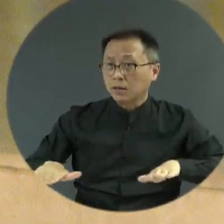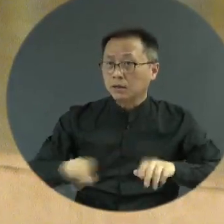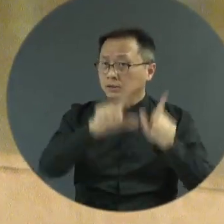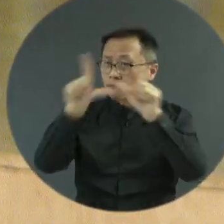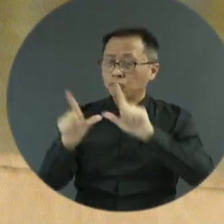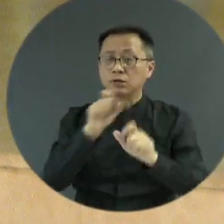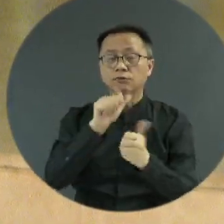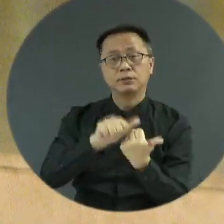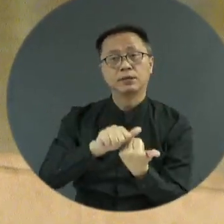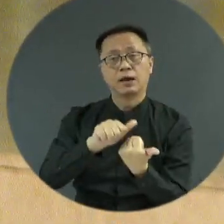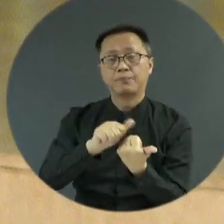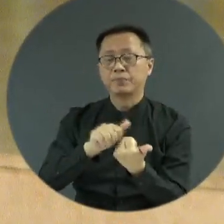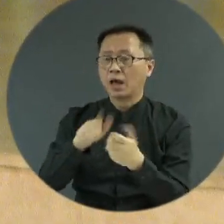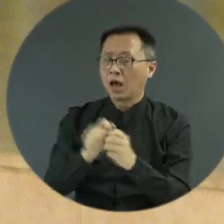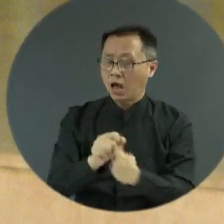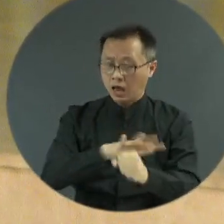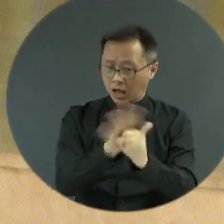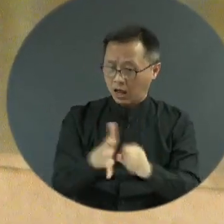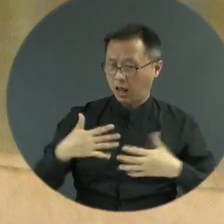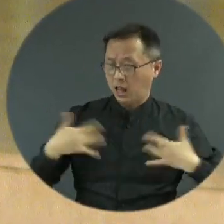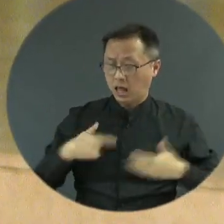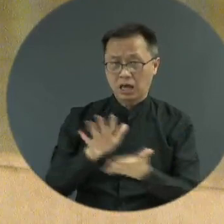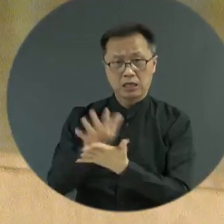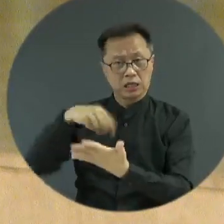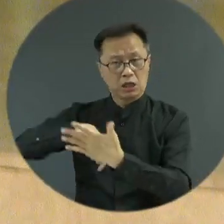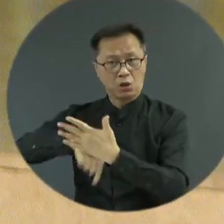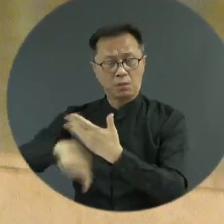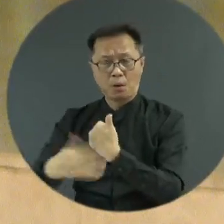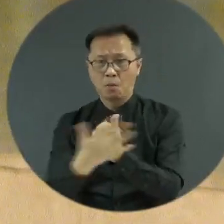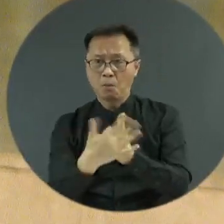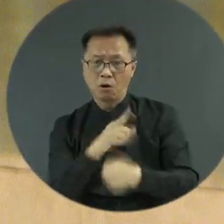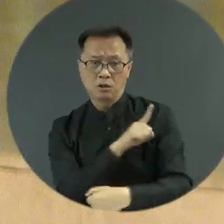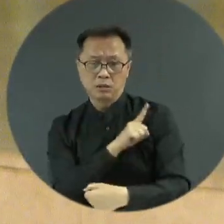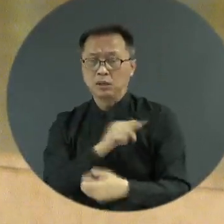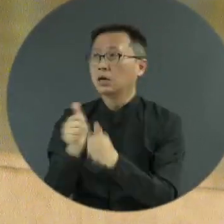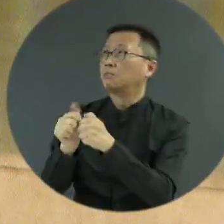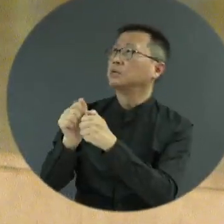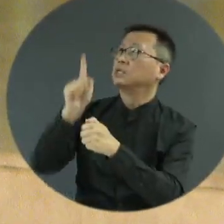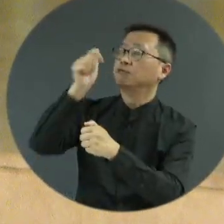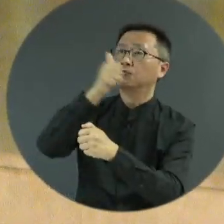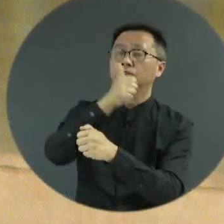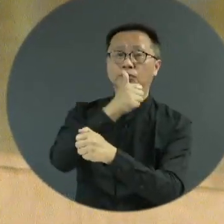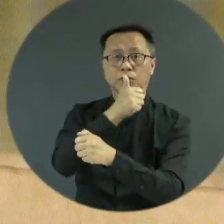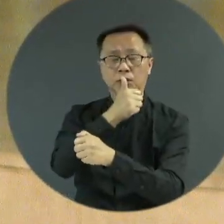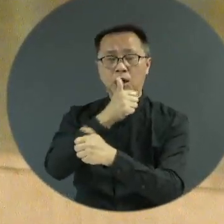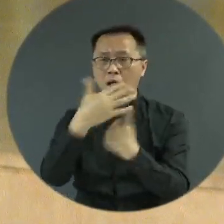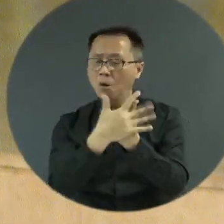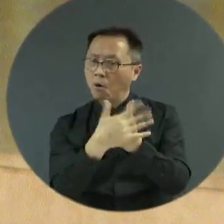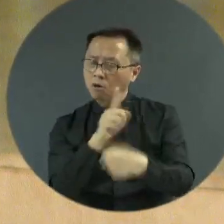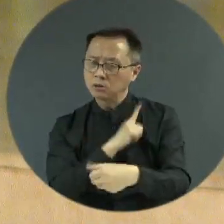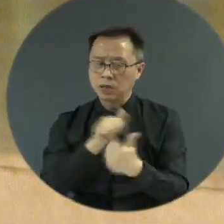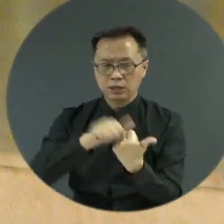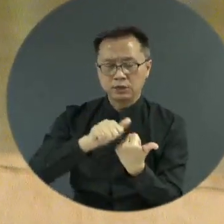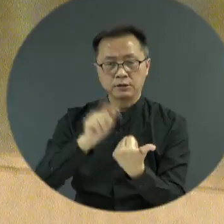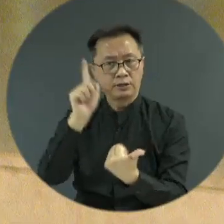靠。在疫情的一年之中，令到他也都十分感谢天父，令到他更加依靠